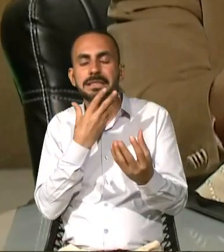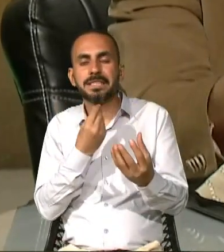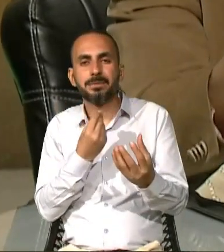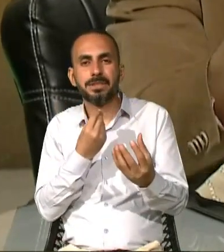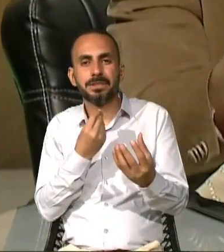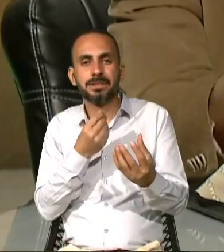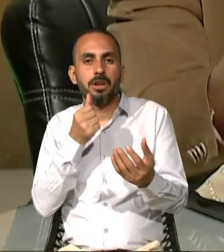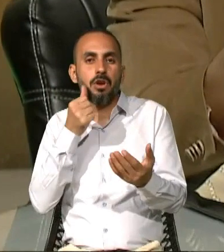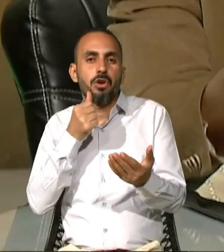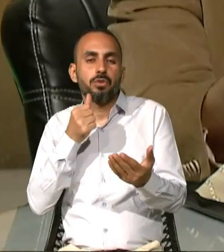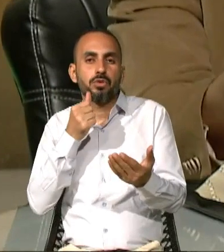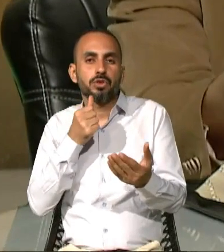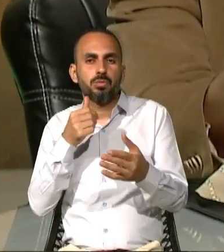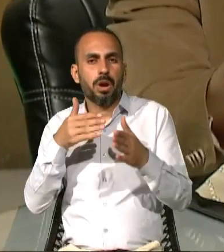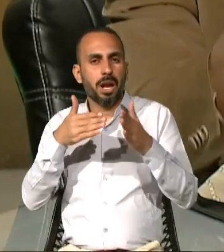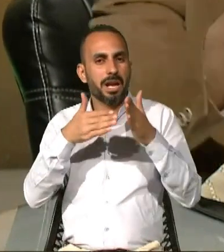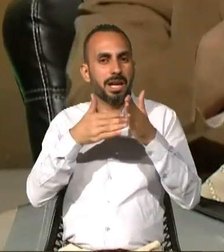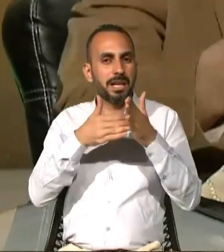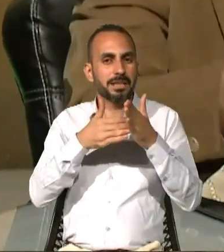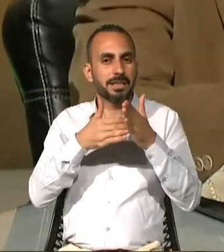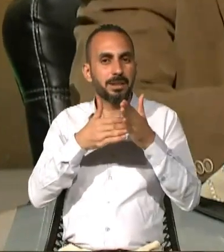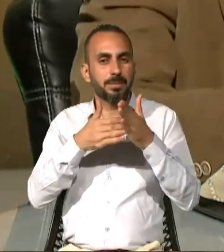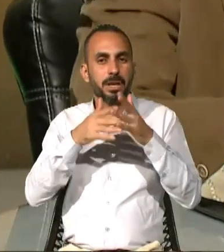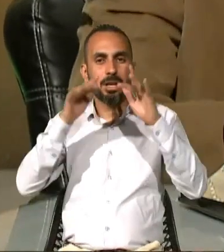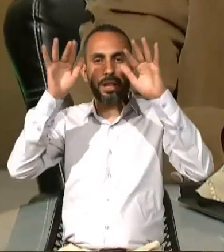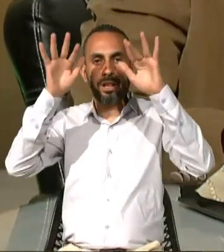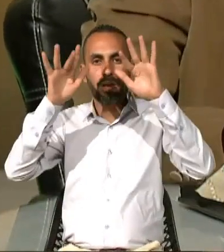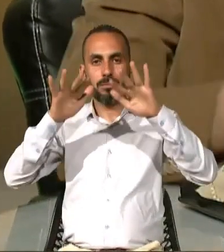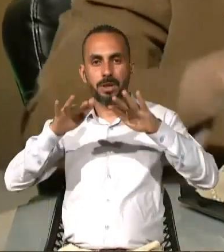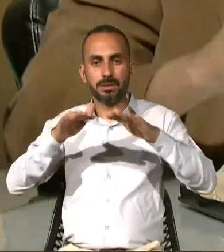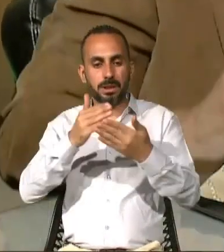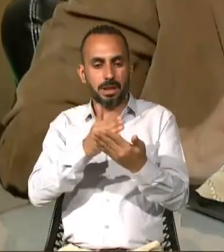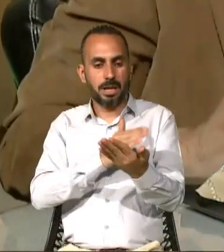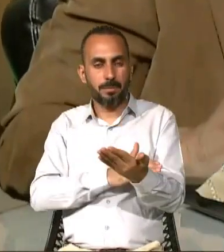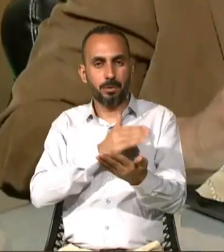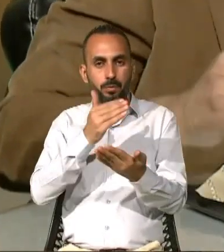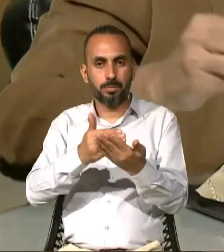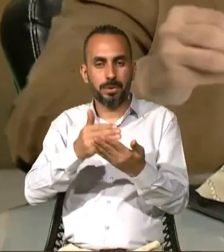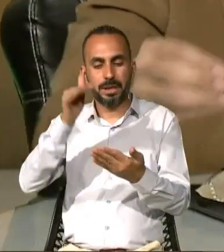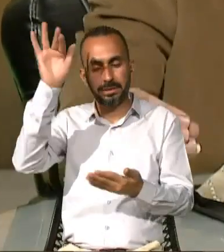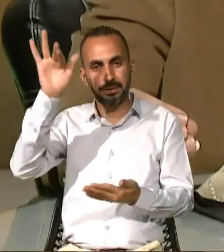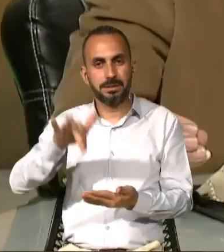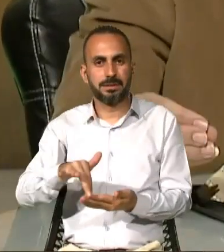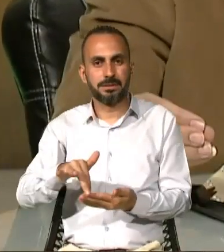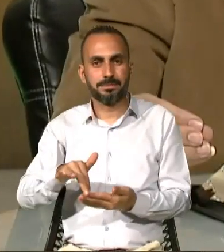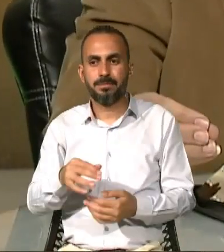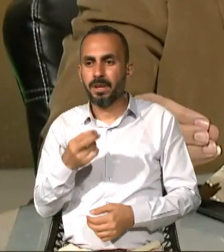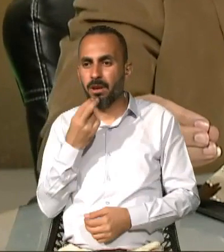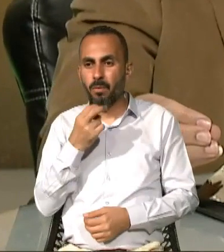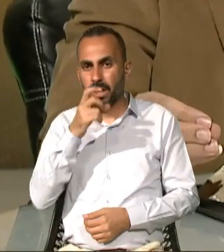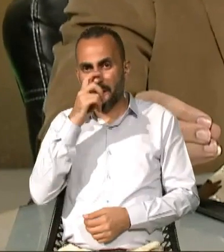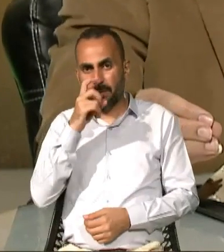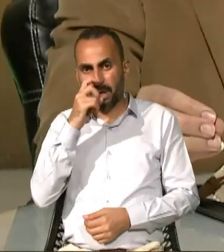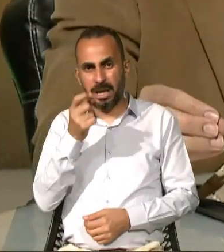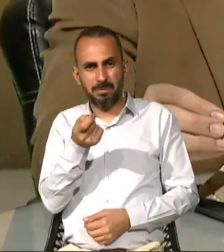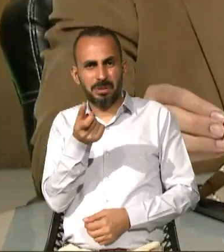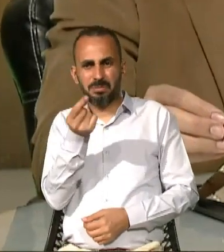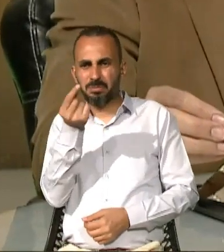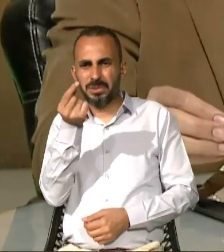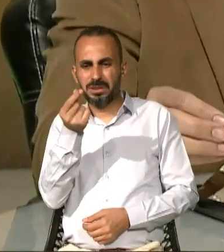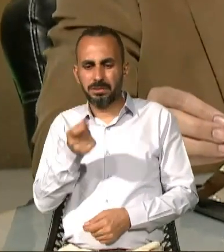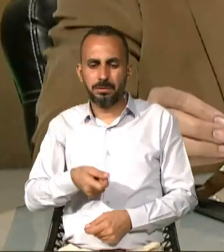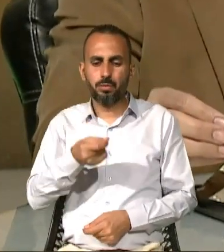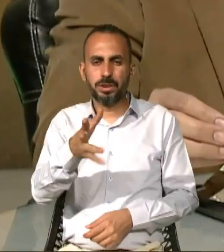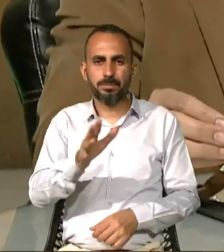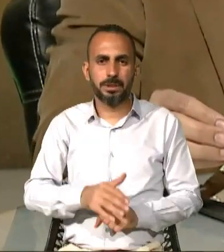ينال المطر المبكر والمتأخر. راجل الفلاح البسيط بيجيب البذرة ويرميها، ما ينفعش يرميها